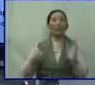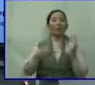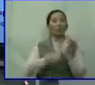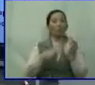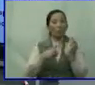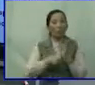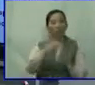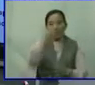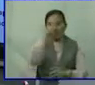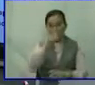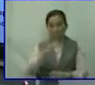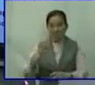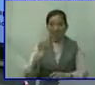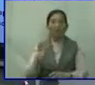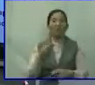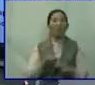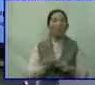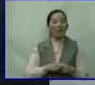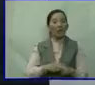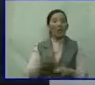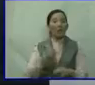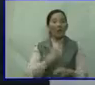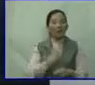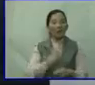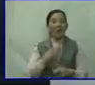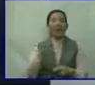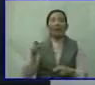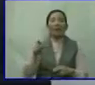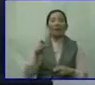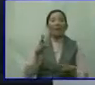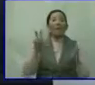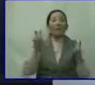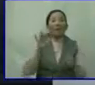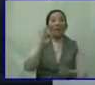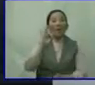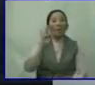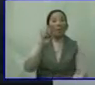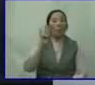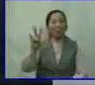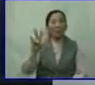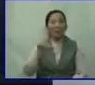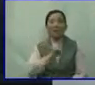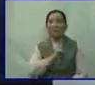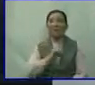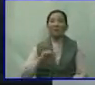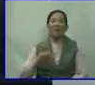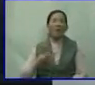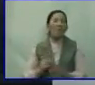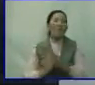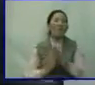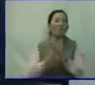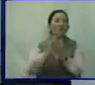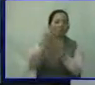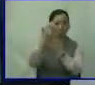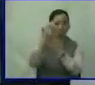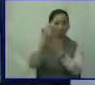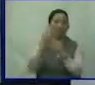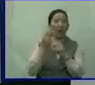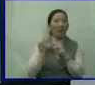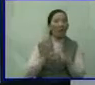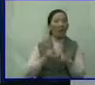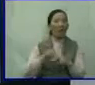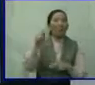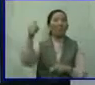Шестой месяц у нас, шестой месяц, июнь. Сразу видно, самый высокий столбик – это